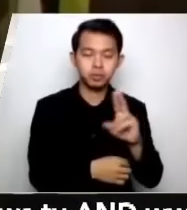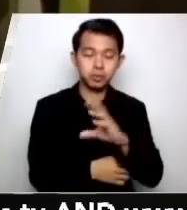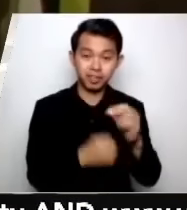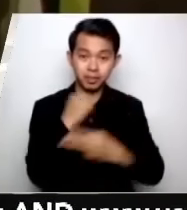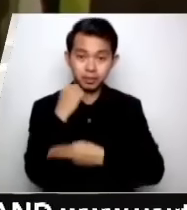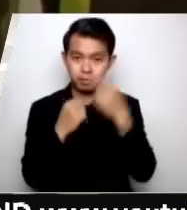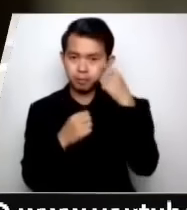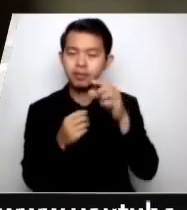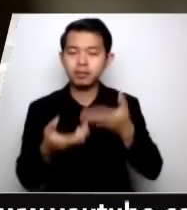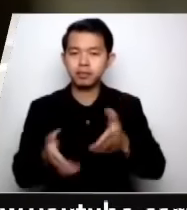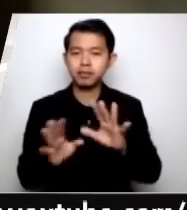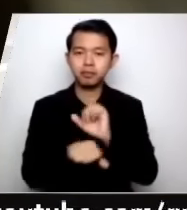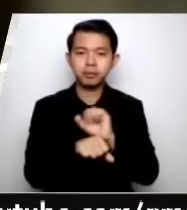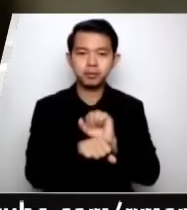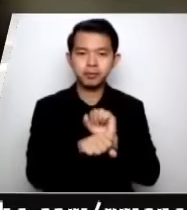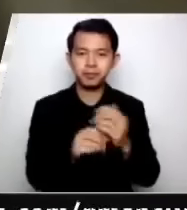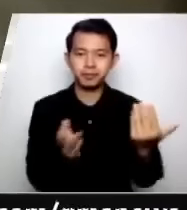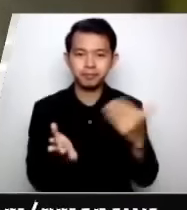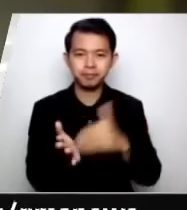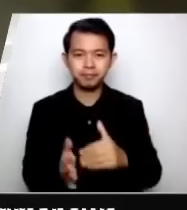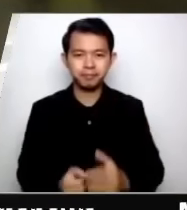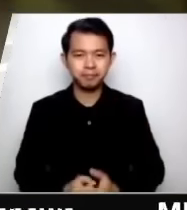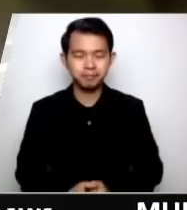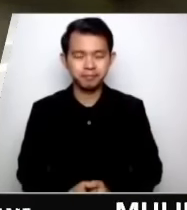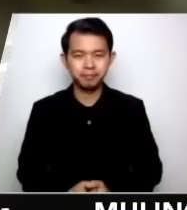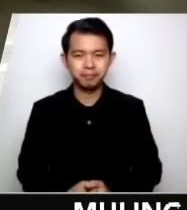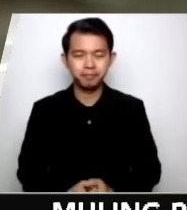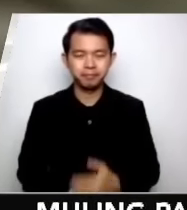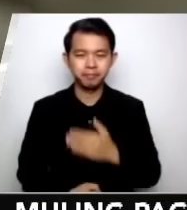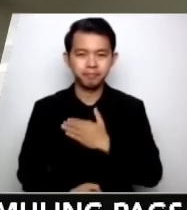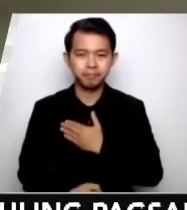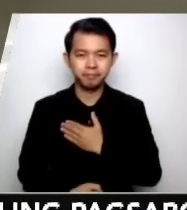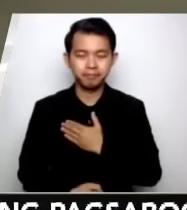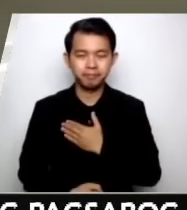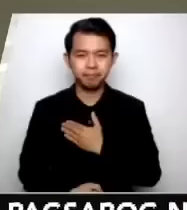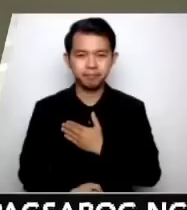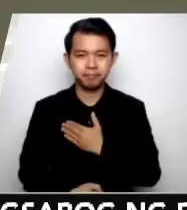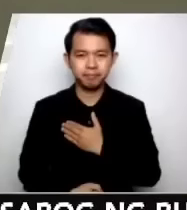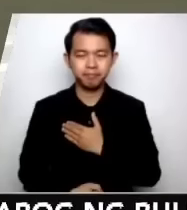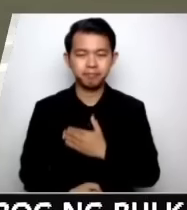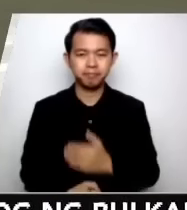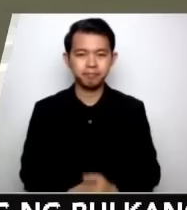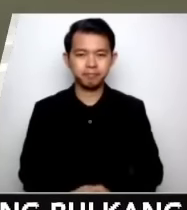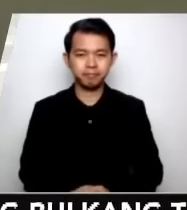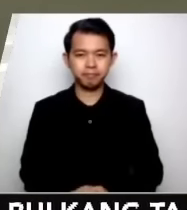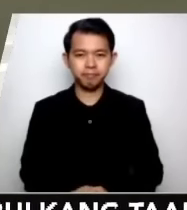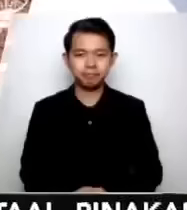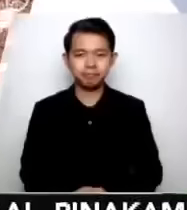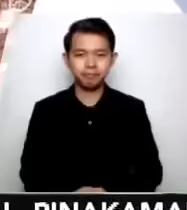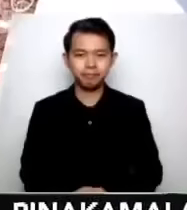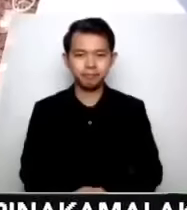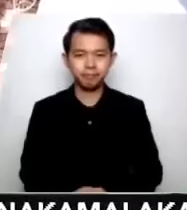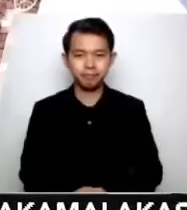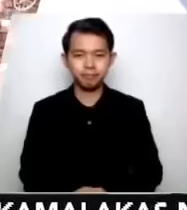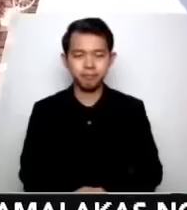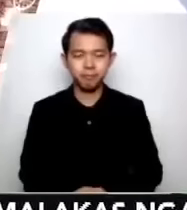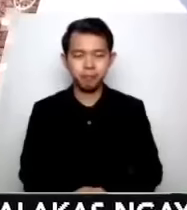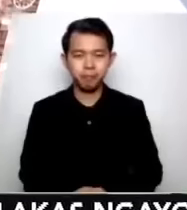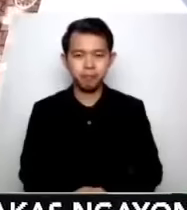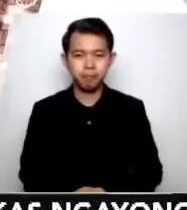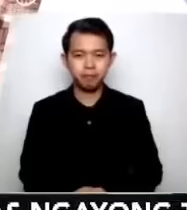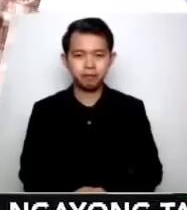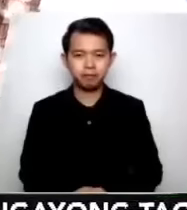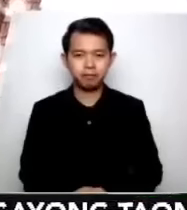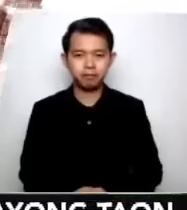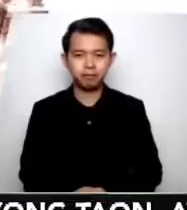makapagtrabaho. John Consulta, nagbabalita para sa GMA Integrated News. 22 days